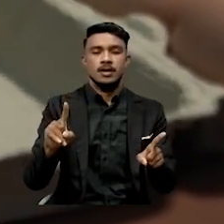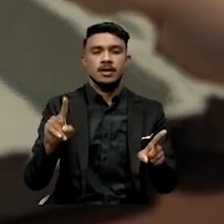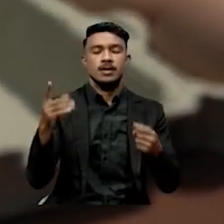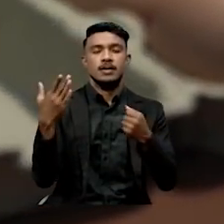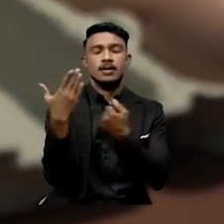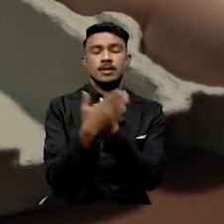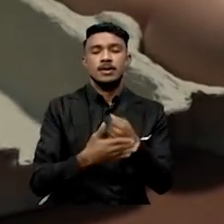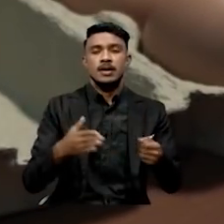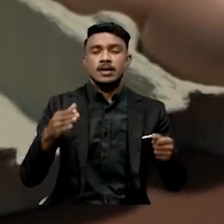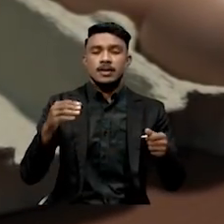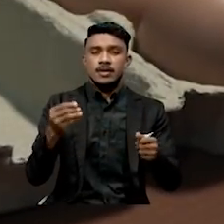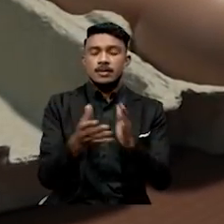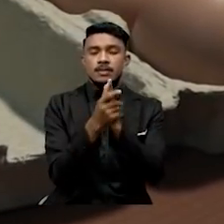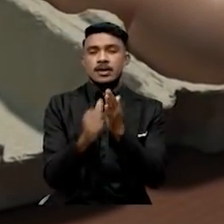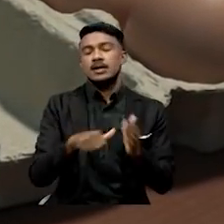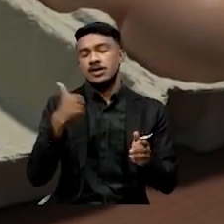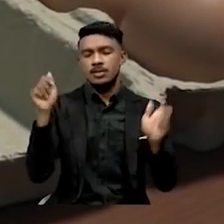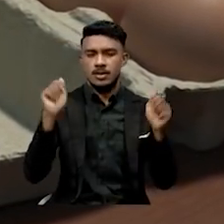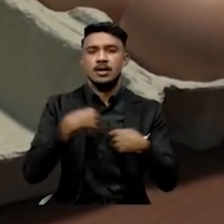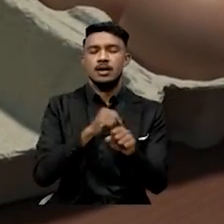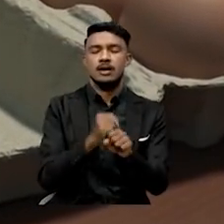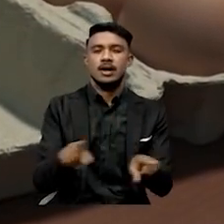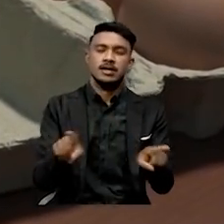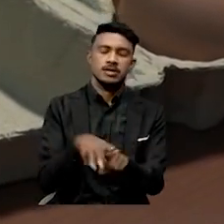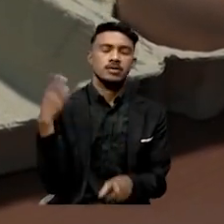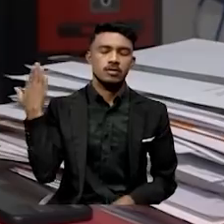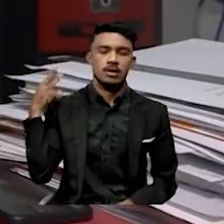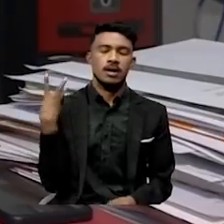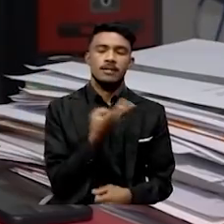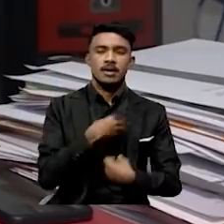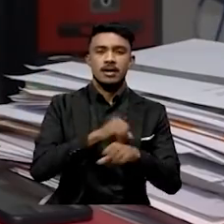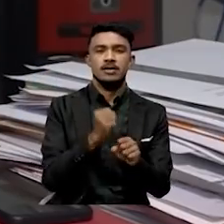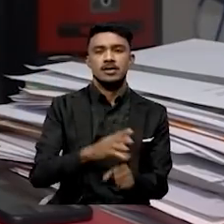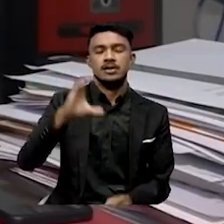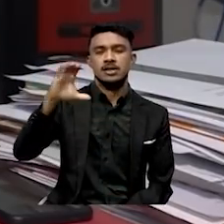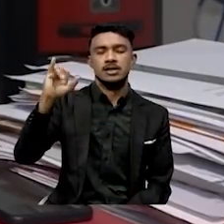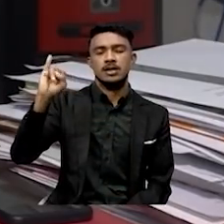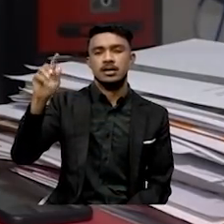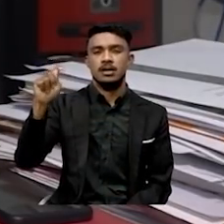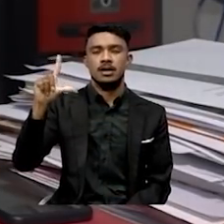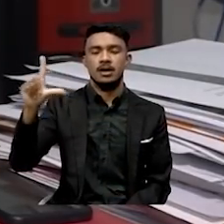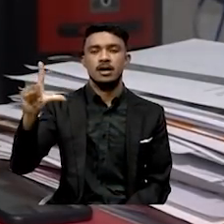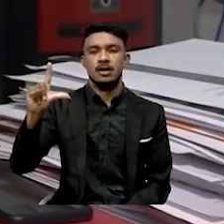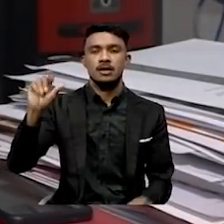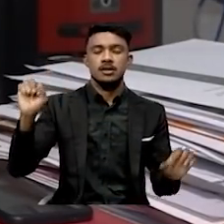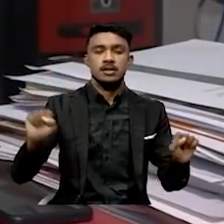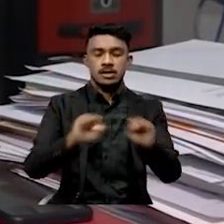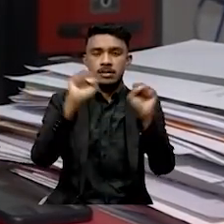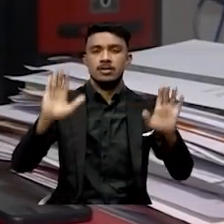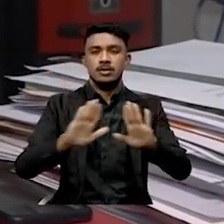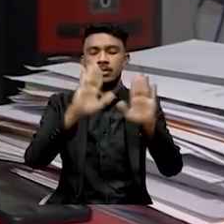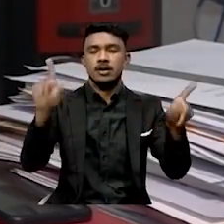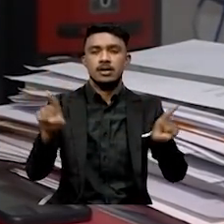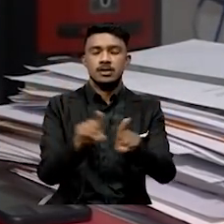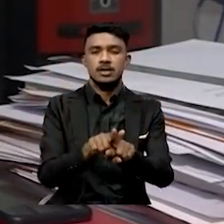ne duni hani sam fuida do kami hose se itel encontro am husu para sabdu domingo ne lolos ne portu ho aeroportu ne hani sam